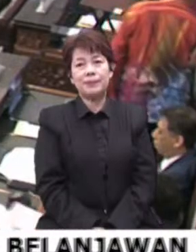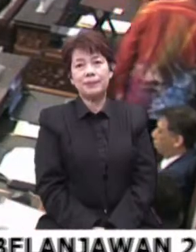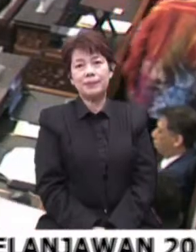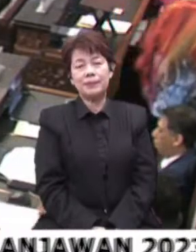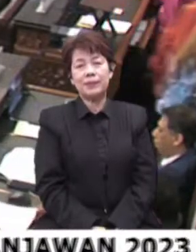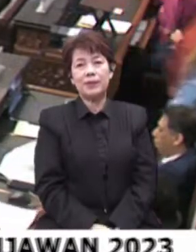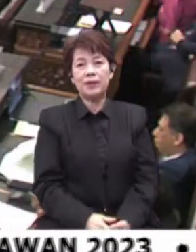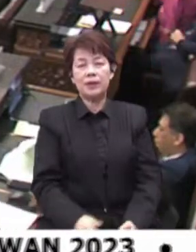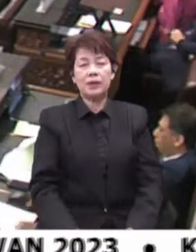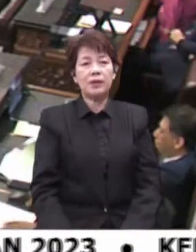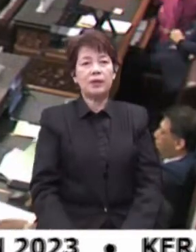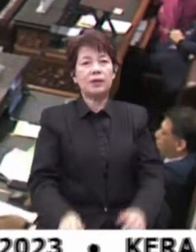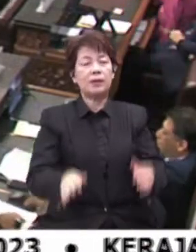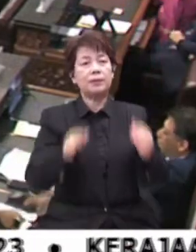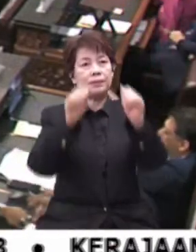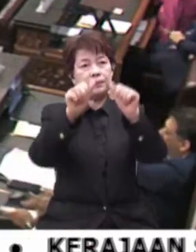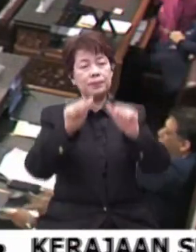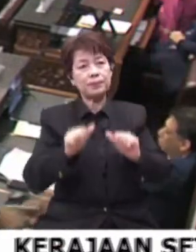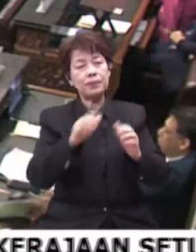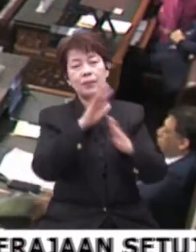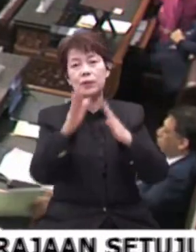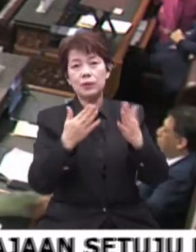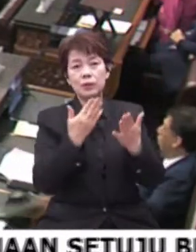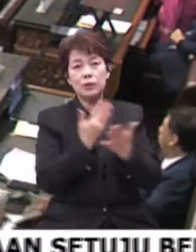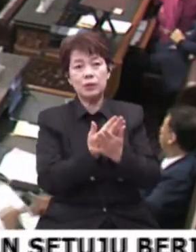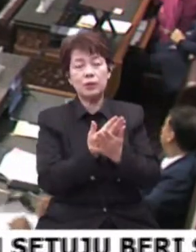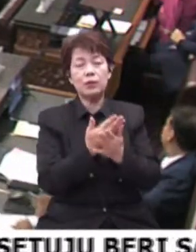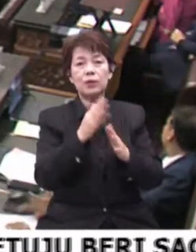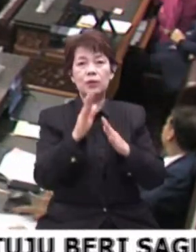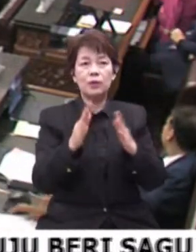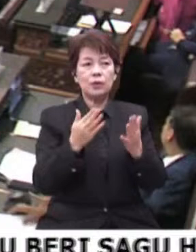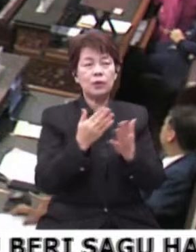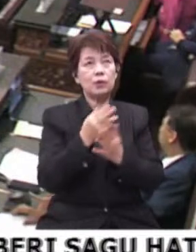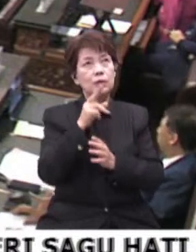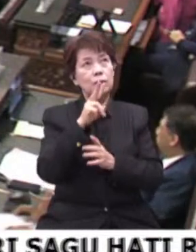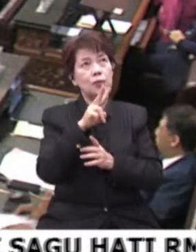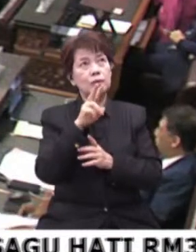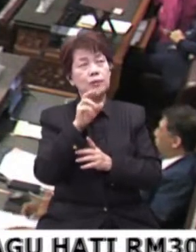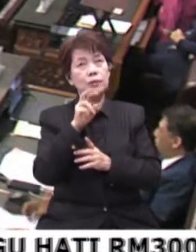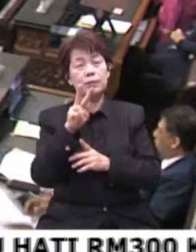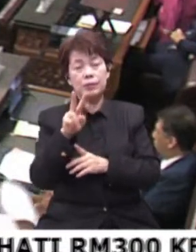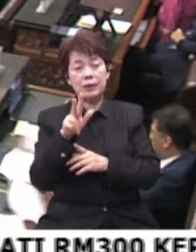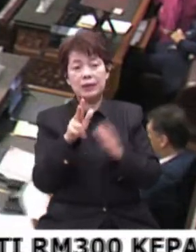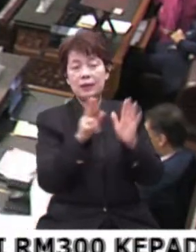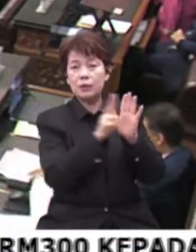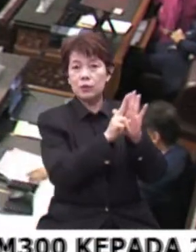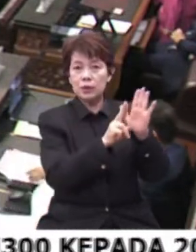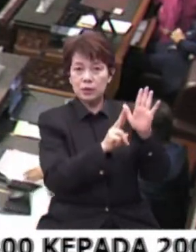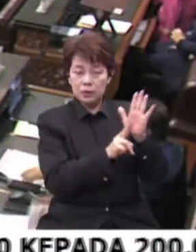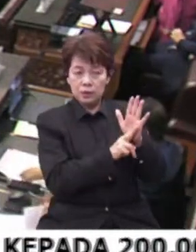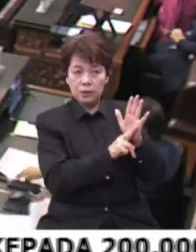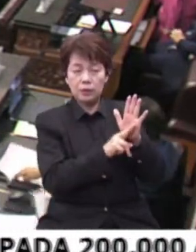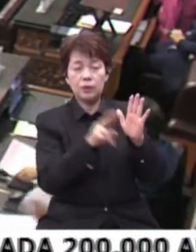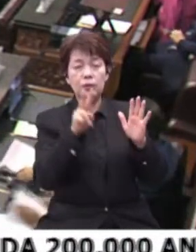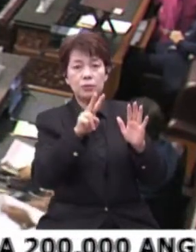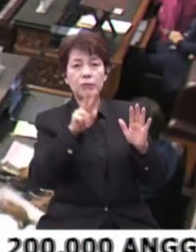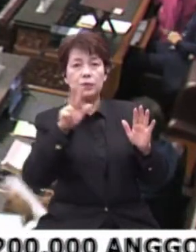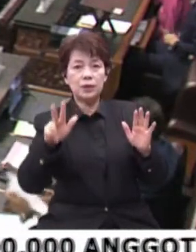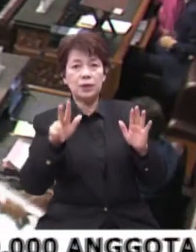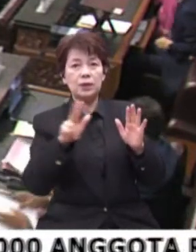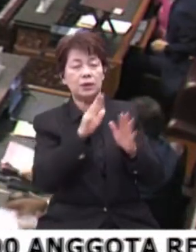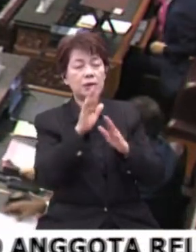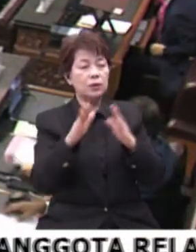aturan urusan musyarat dan usul-usul di 2023 dalam undang-undang perbekalan 2023